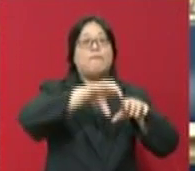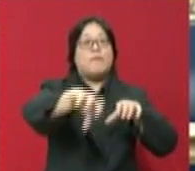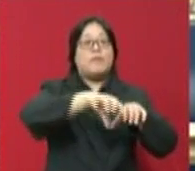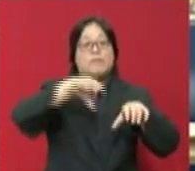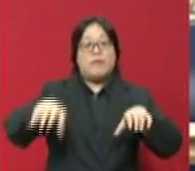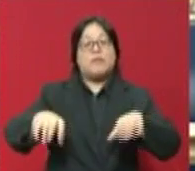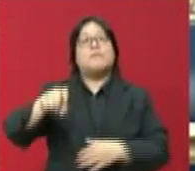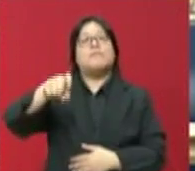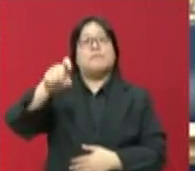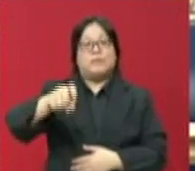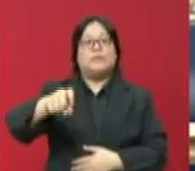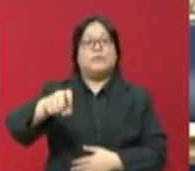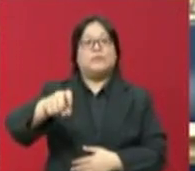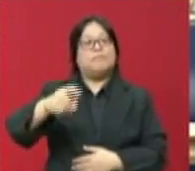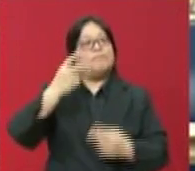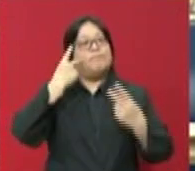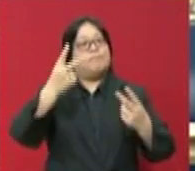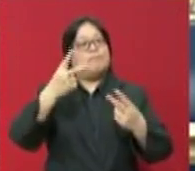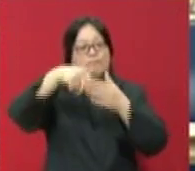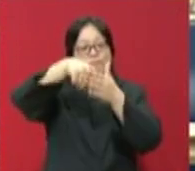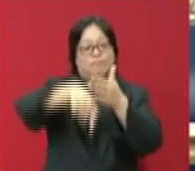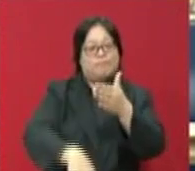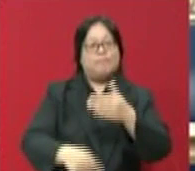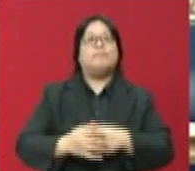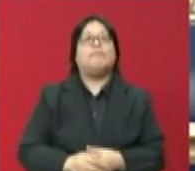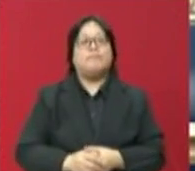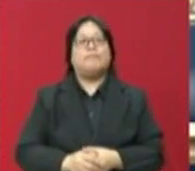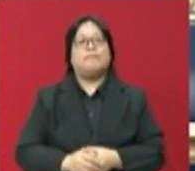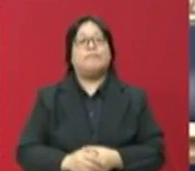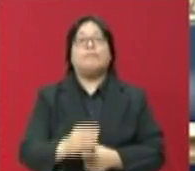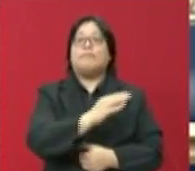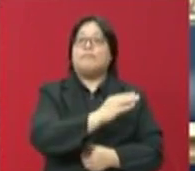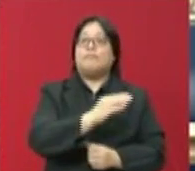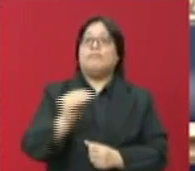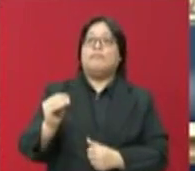perlu dilihat secara komprehensif dan